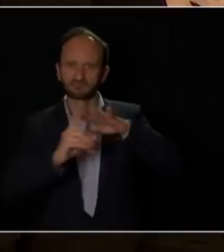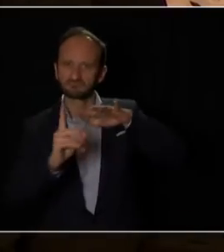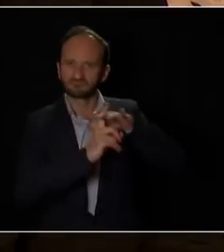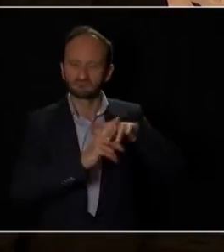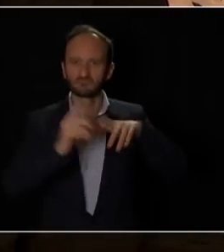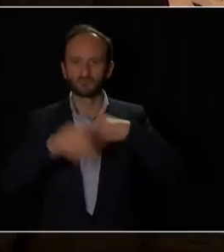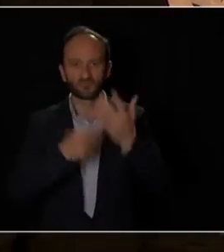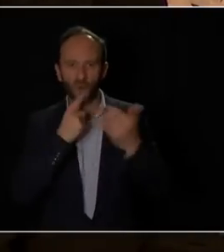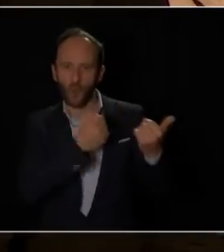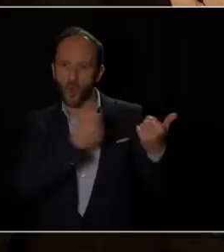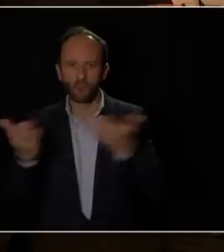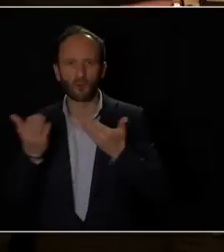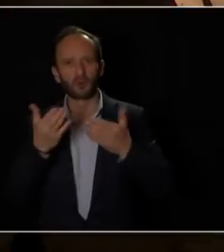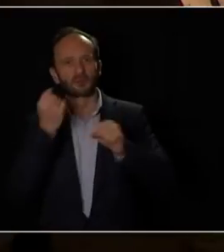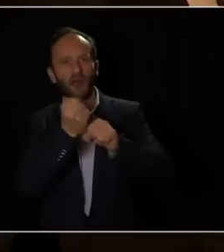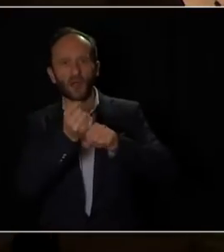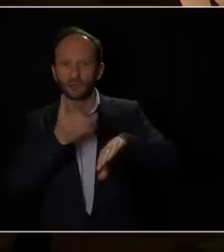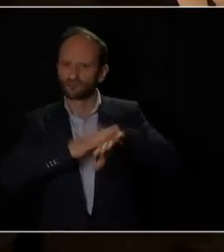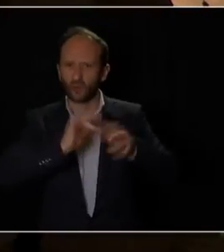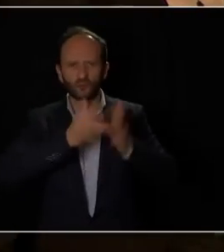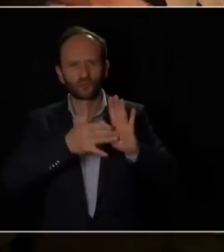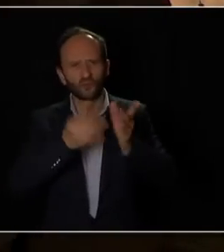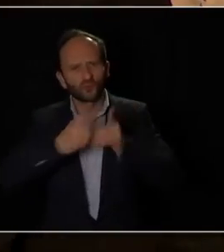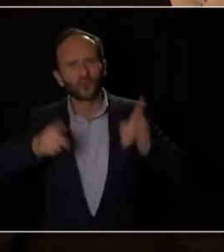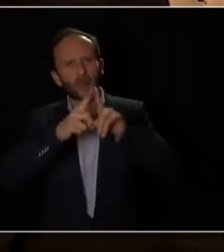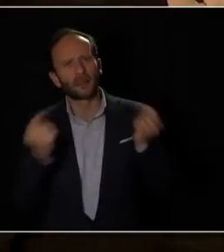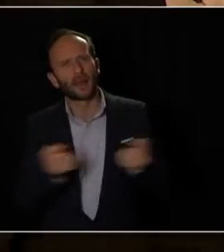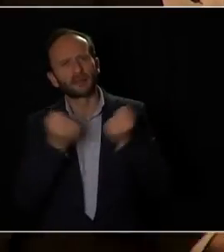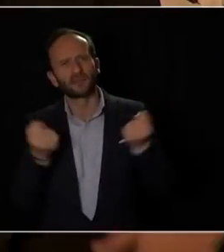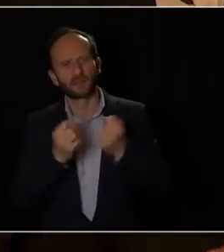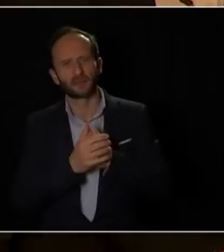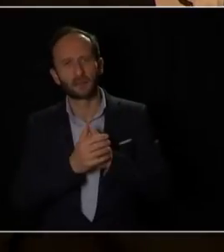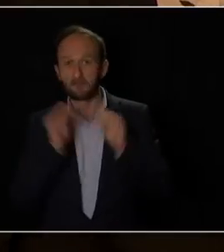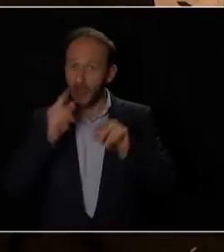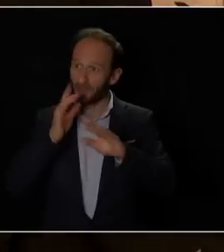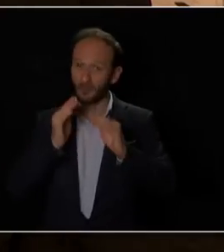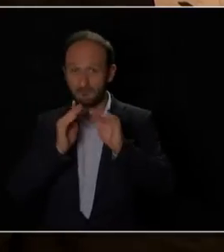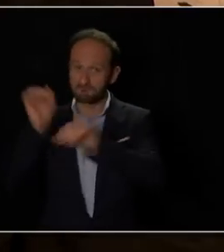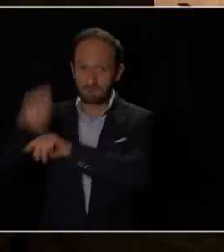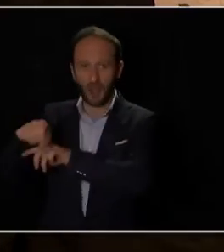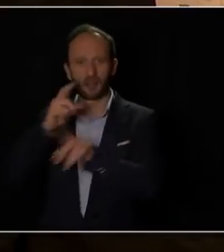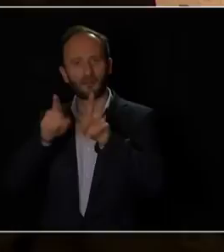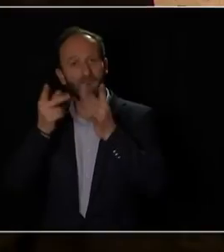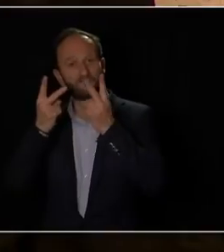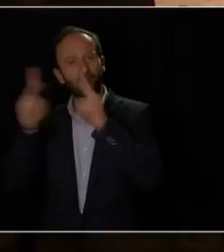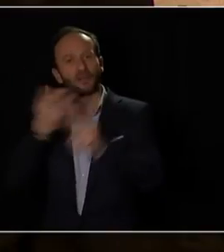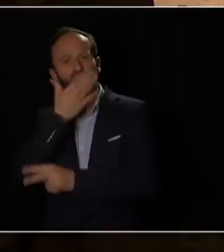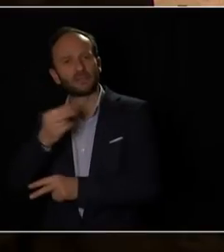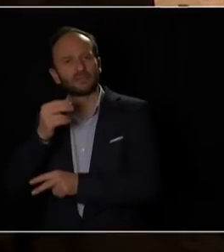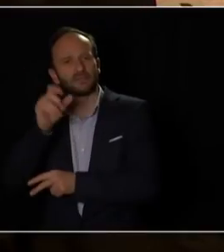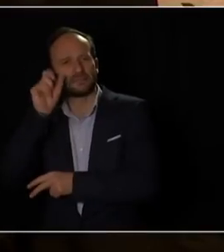postes dans tous les secteurs d'activité, même devant cette grande ville et belle ville de Strasbourg. D'ailleurs, il n'y a